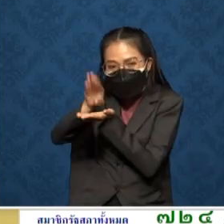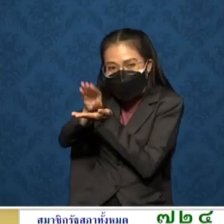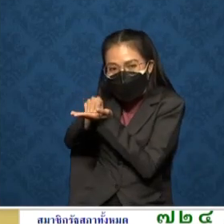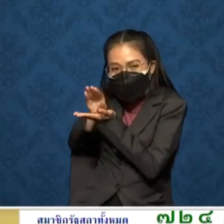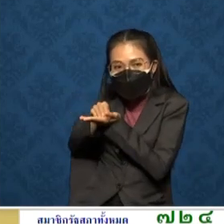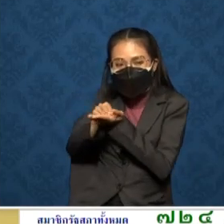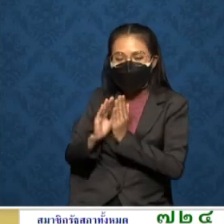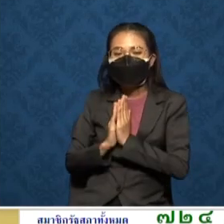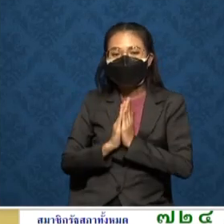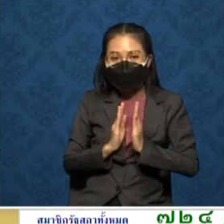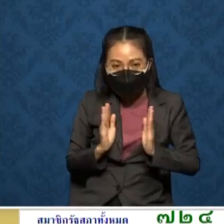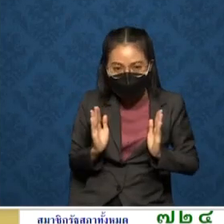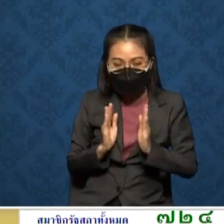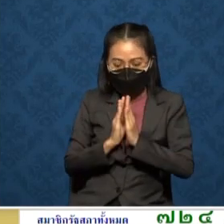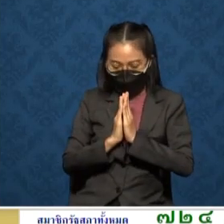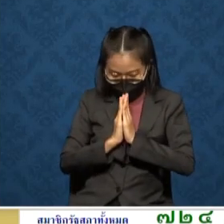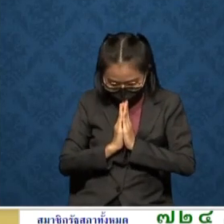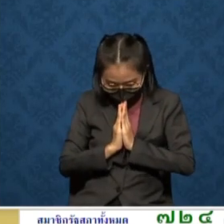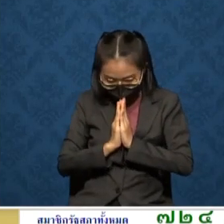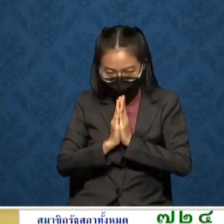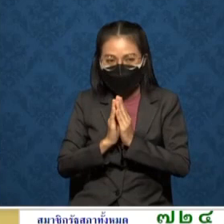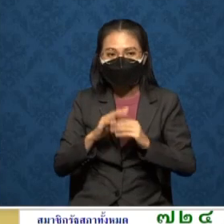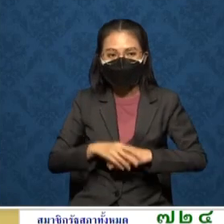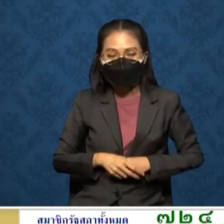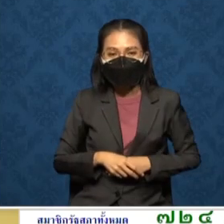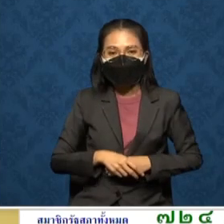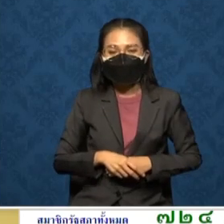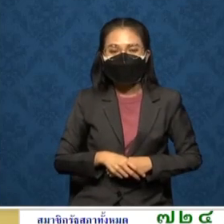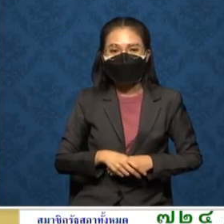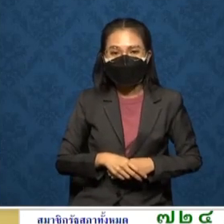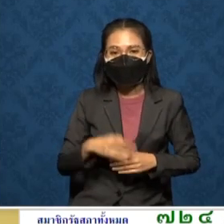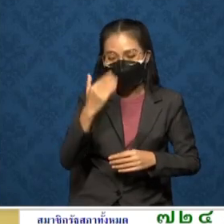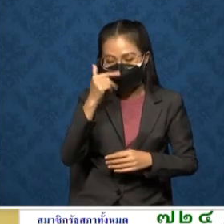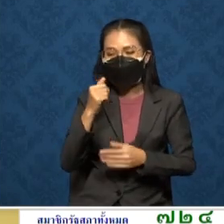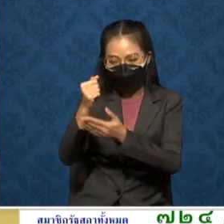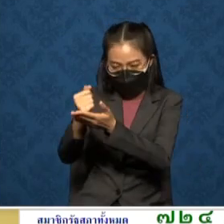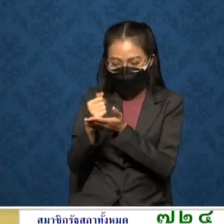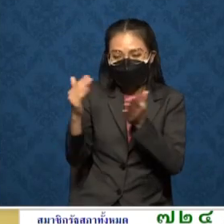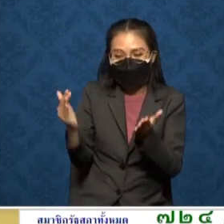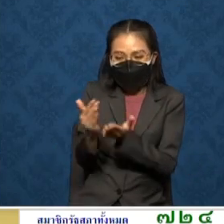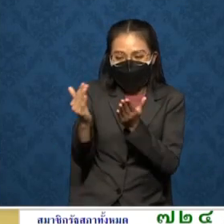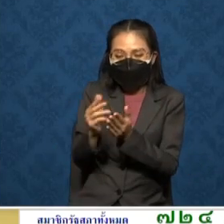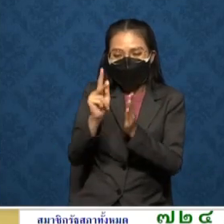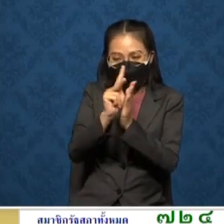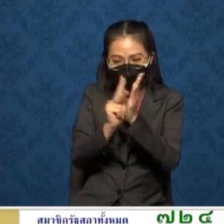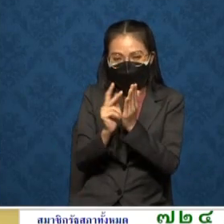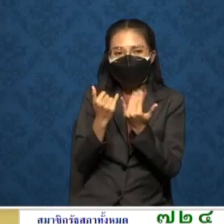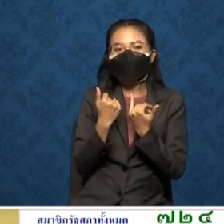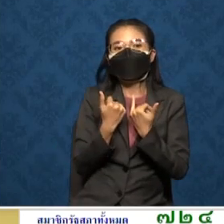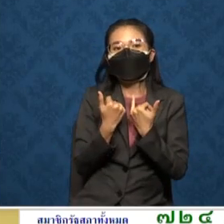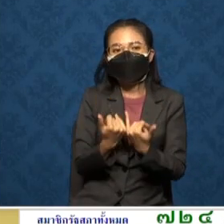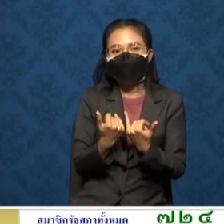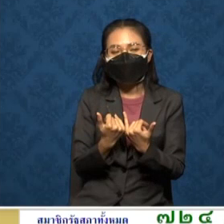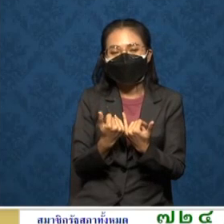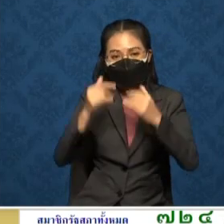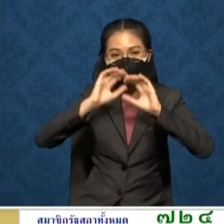แล้วก็ต้องขอบพระคุณอย่างมากเท่าที่ได้จับใจความได้ว่าท่านสนับสนุนที่จะให้มีกฎหมายนี้ออกมาแล้วรัฐ